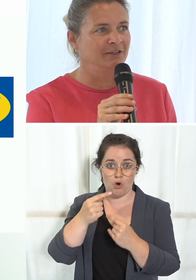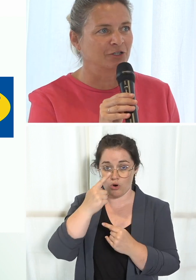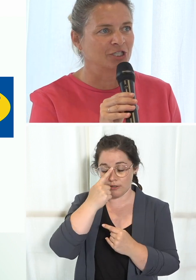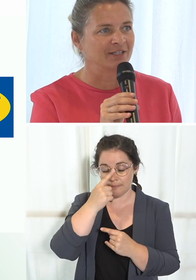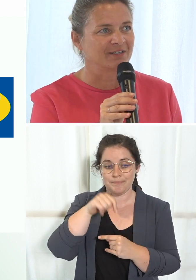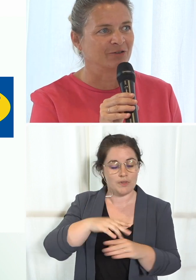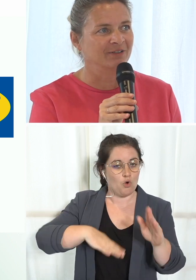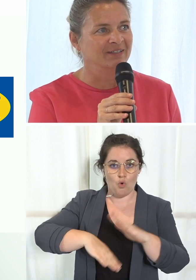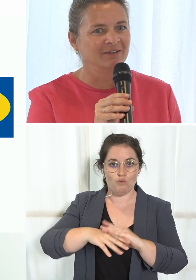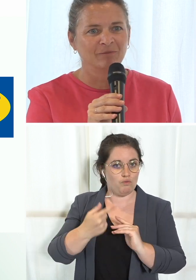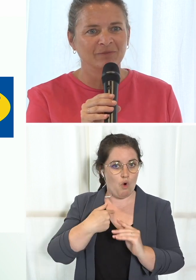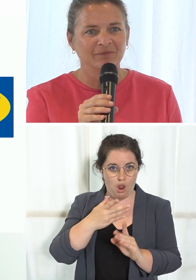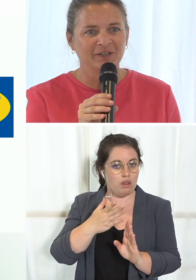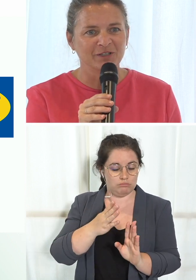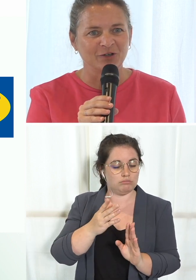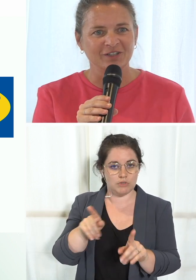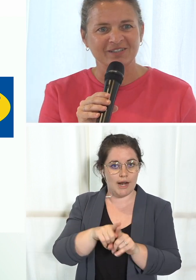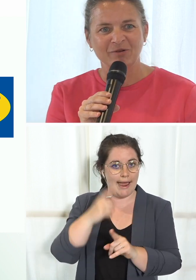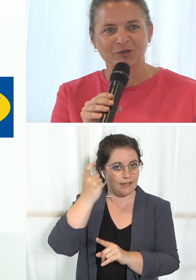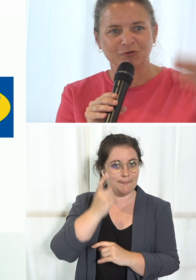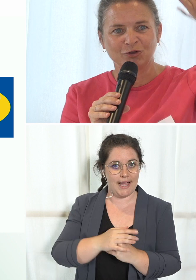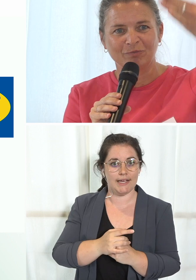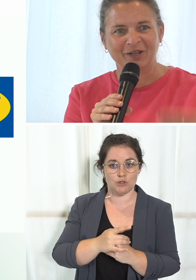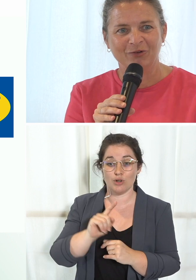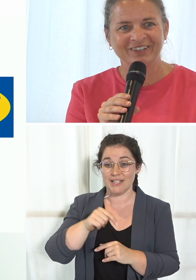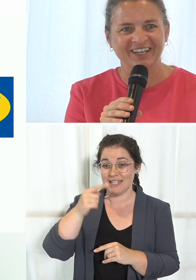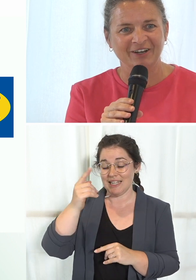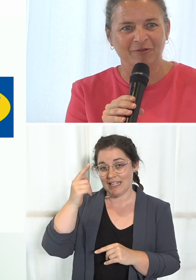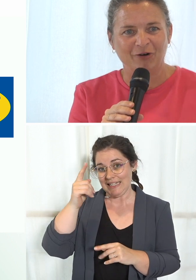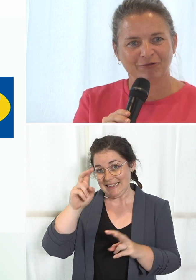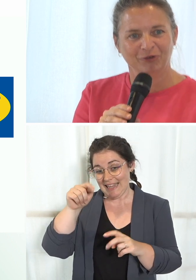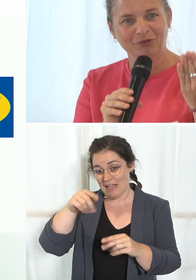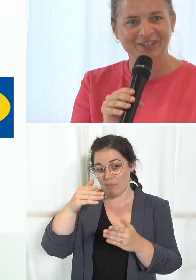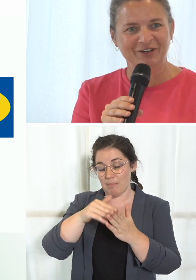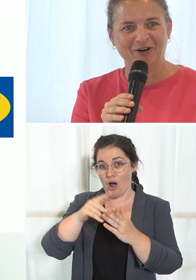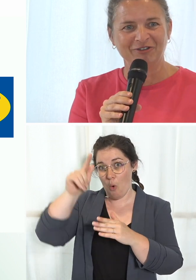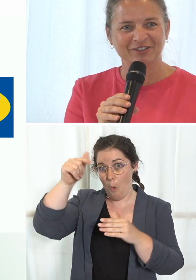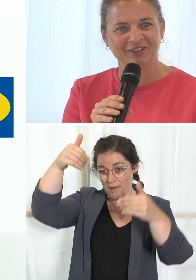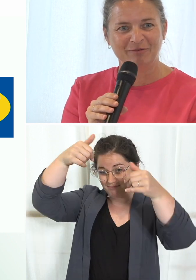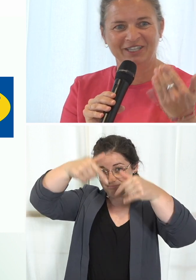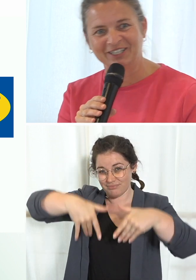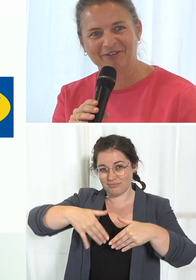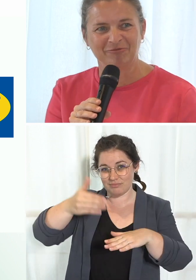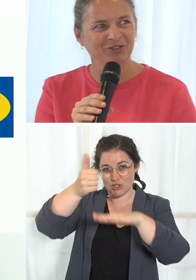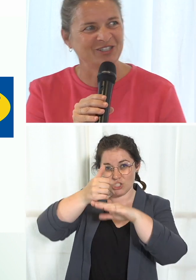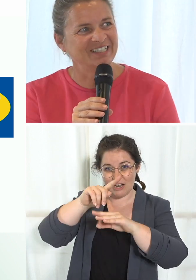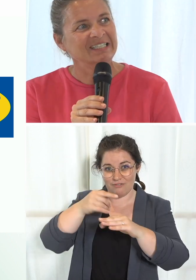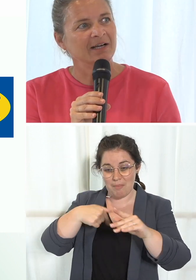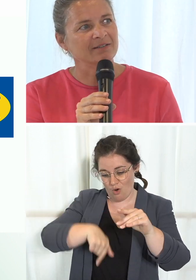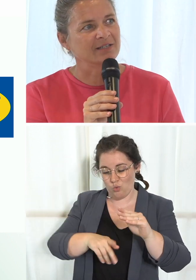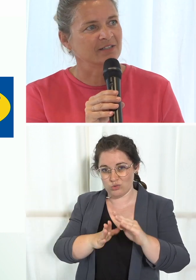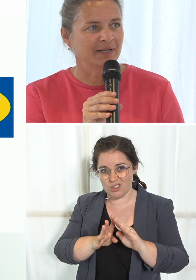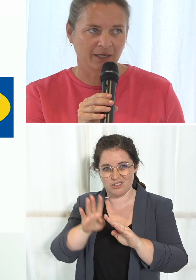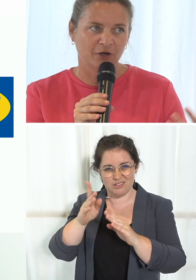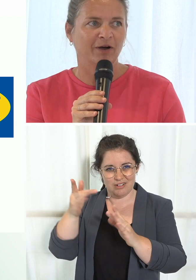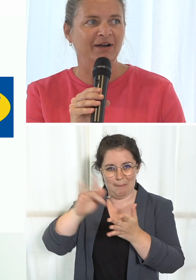ganz dahinter steht. Also wie immer sagt, das Thema muss von top down gehen, aber auch von unten hinauf, also in der Mitte treffen wir uns,